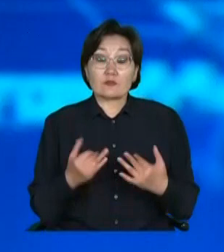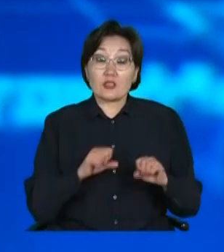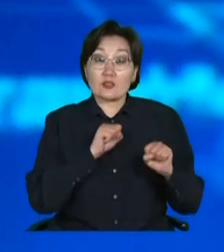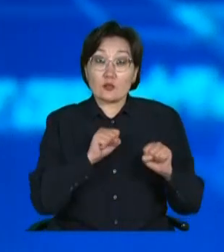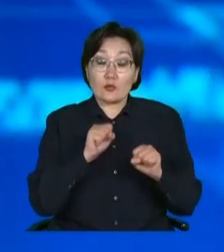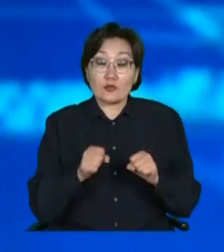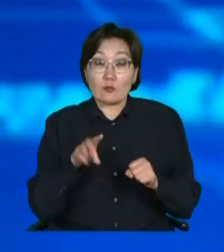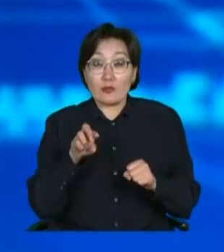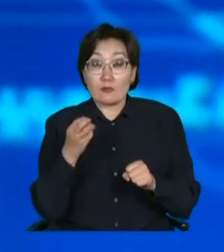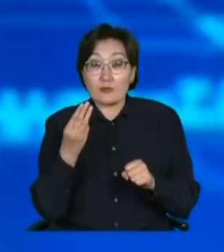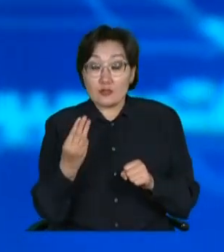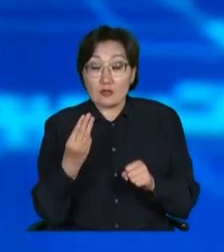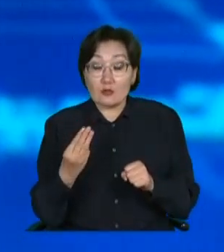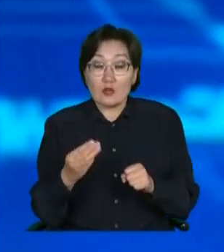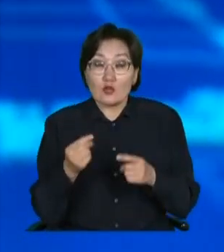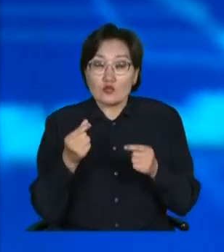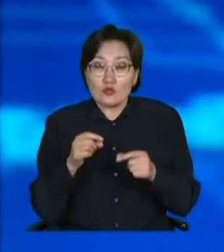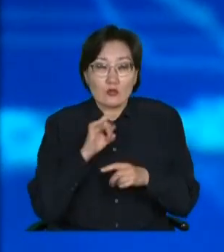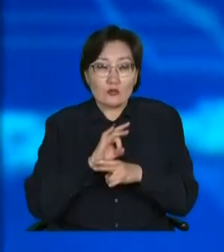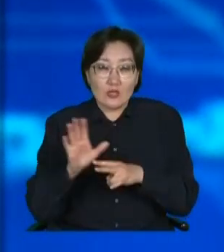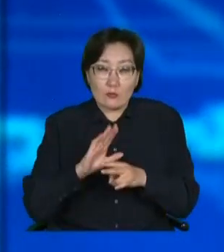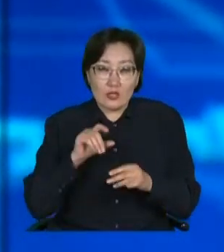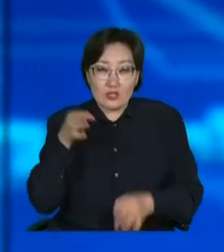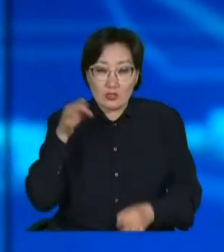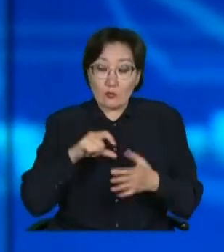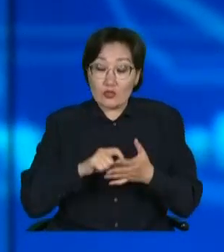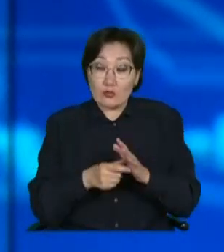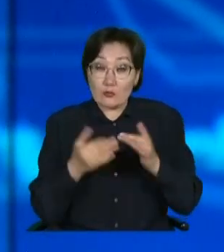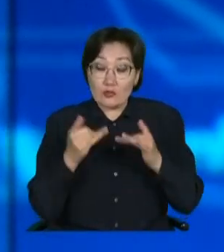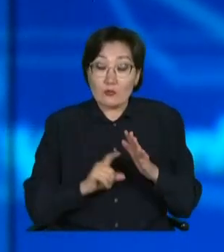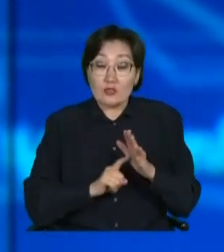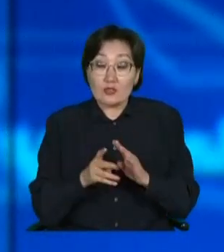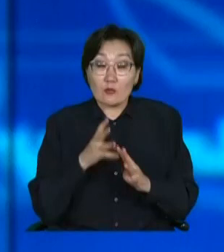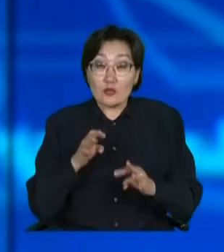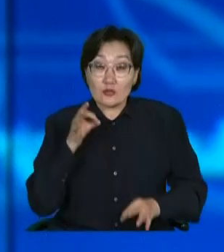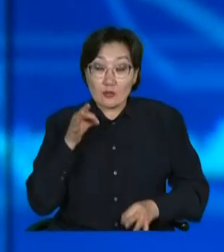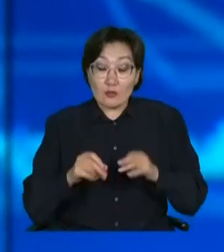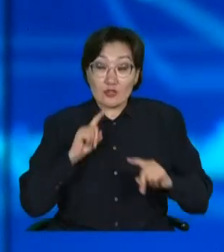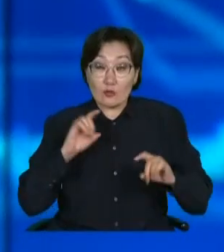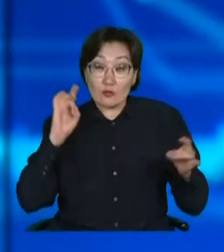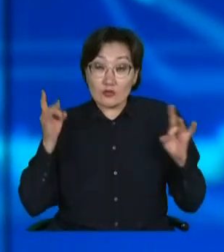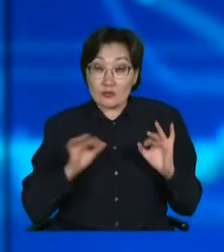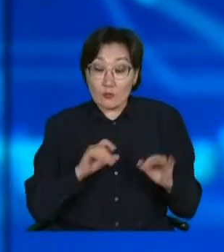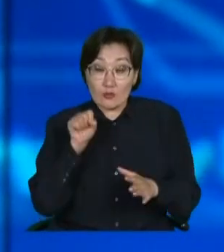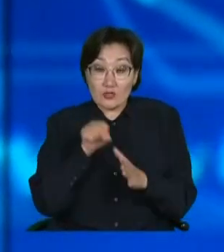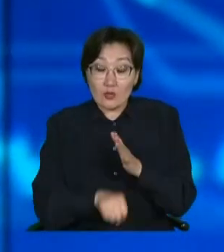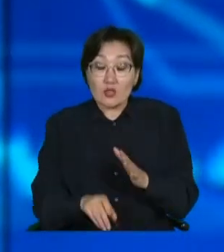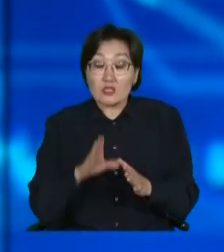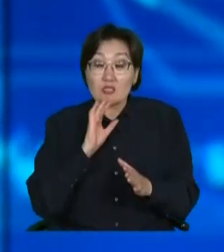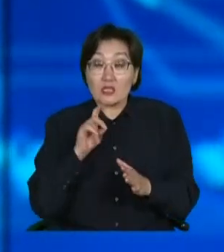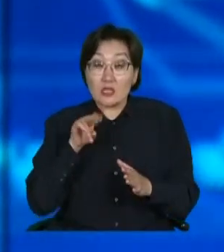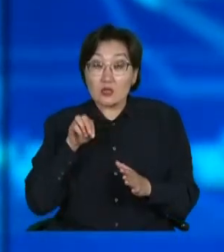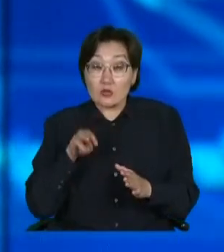Защитника Куандыка Бишимбаева едва не удалили из зала суда. Сегодня на очередном заседании по громкому делу об убийстве Салтанат